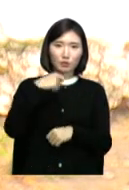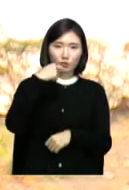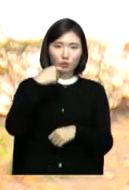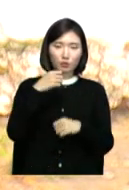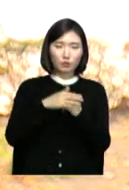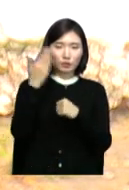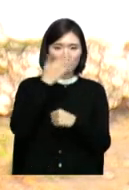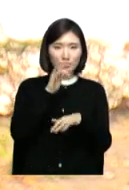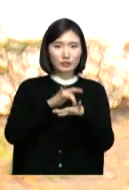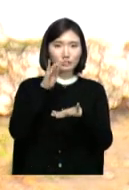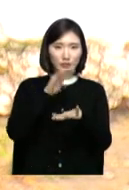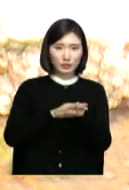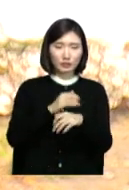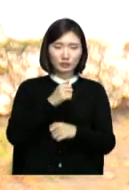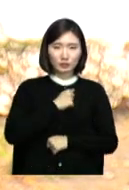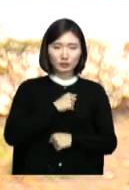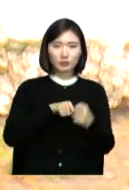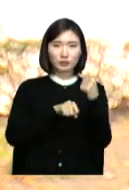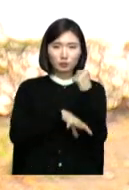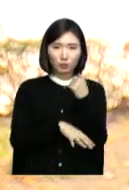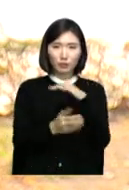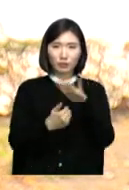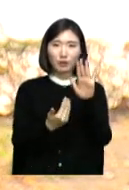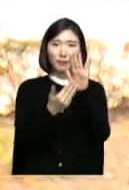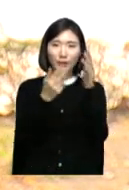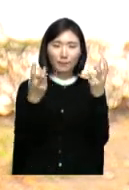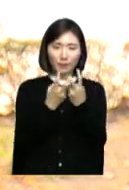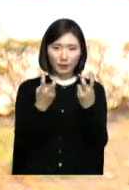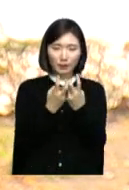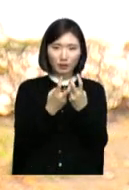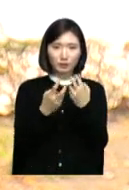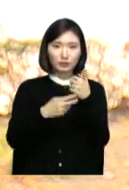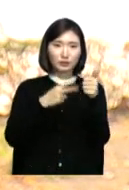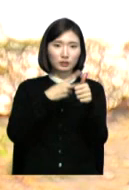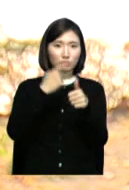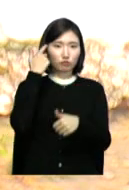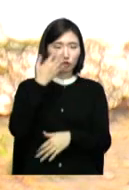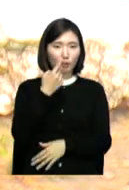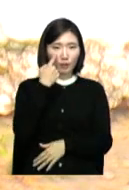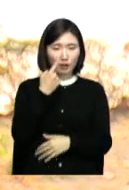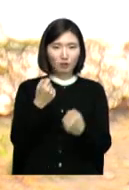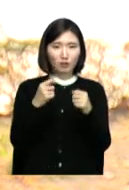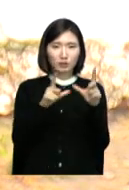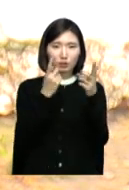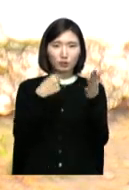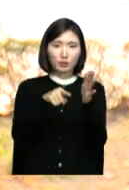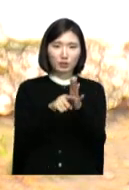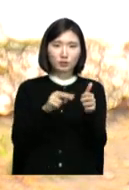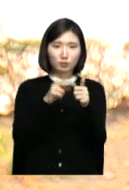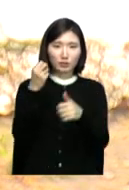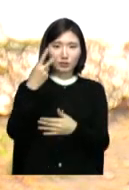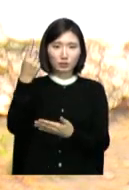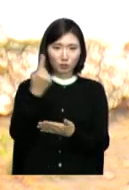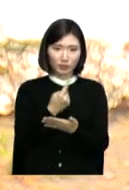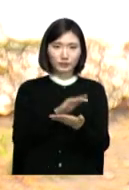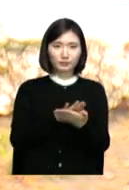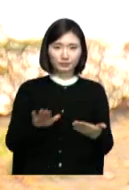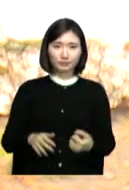지키는 것이 본 예방법입니다 자의 닥터에게 물어봐 건강한 생활을 위한 정보로 다시